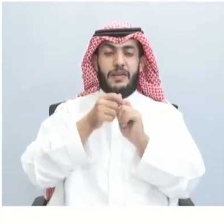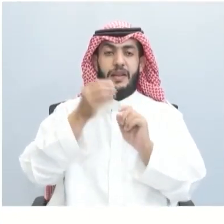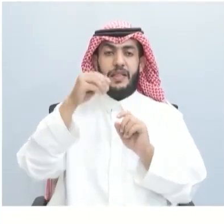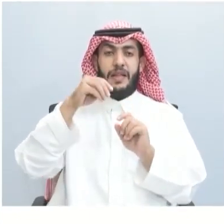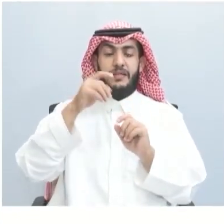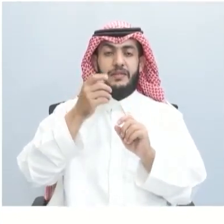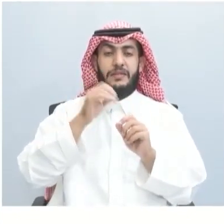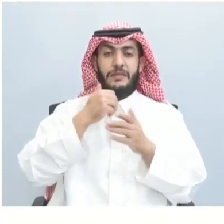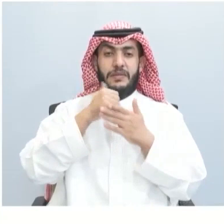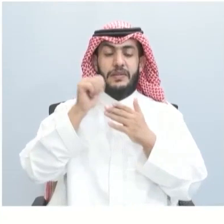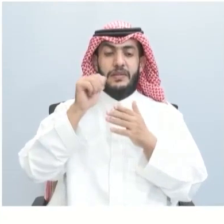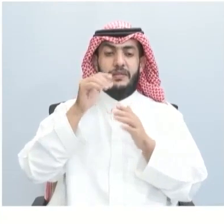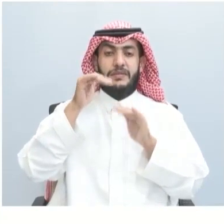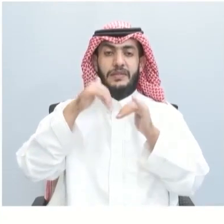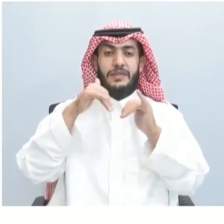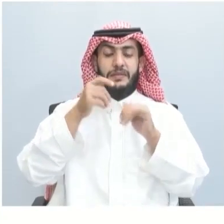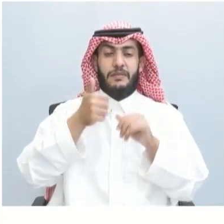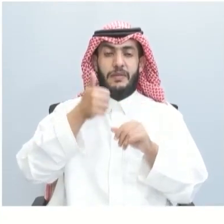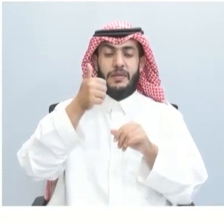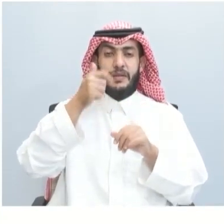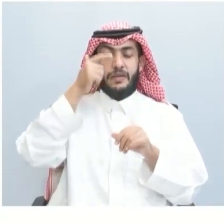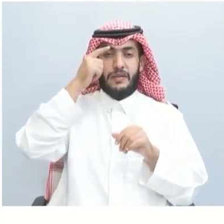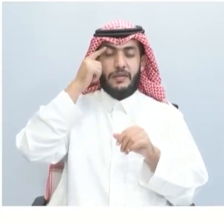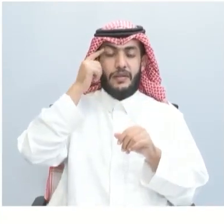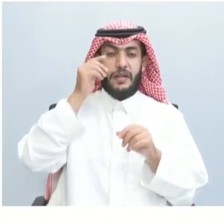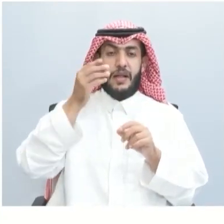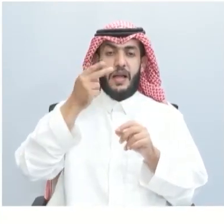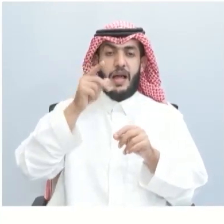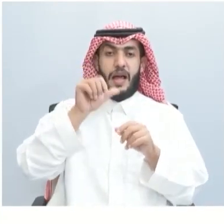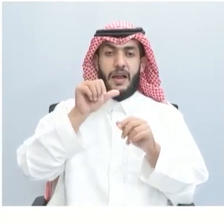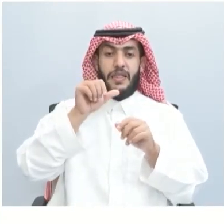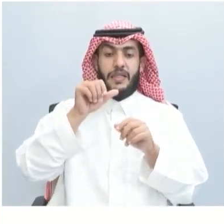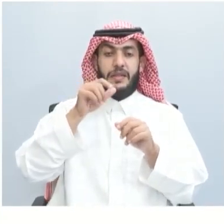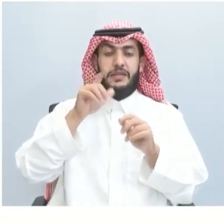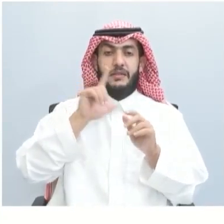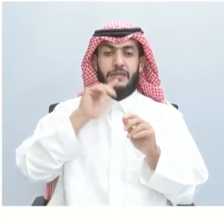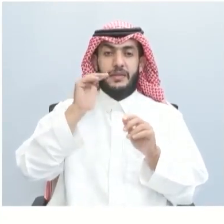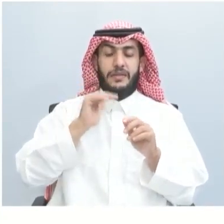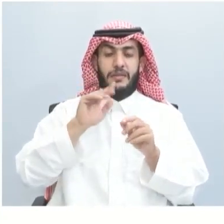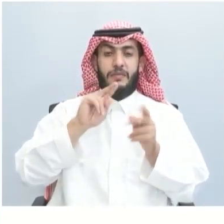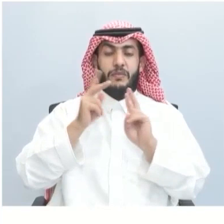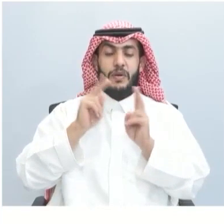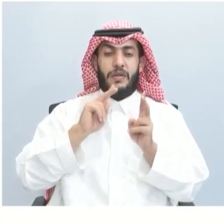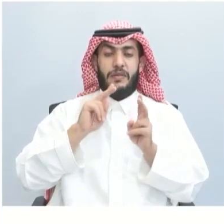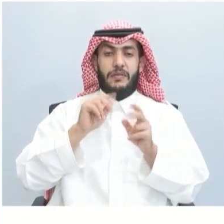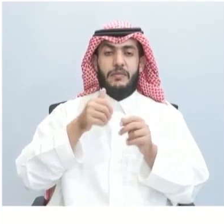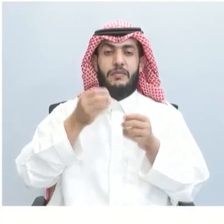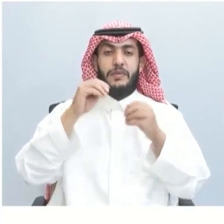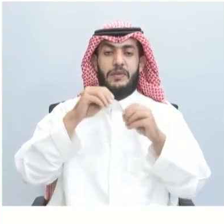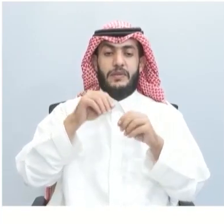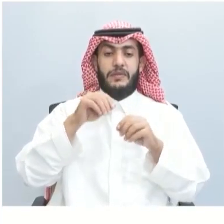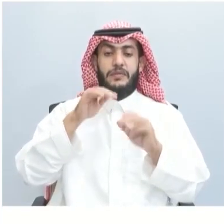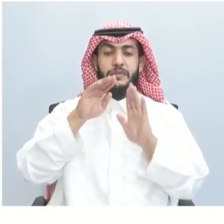اضافه وازاله فئه الاستجابه عندما يكون العرض اقل من 700 فان العناصر القائمه تختفي وتظهر